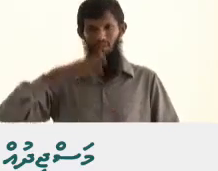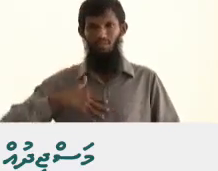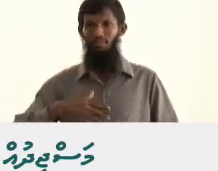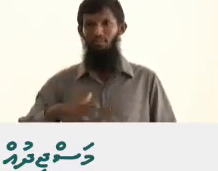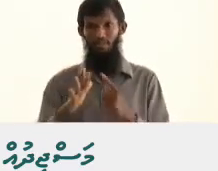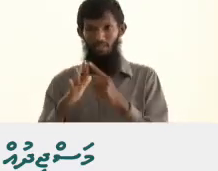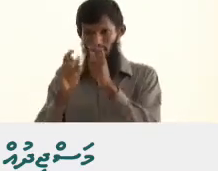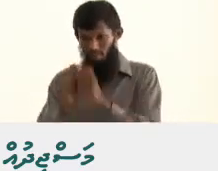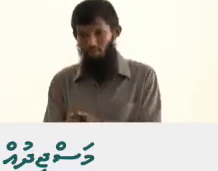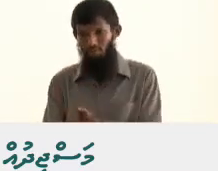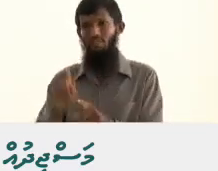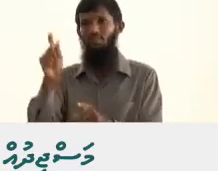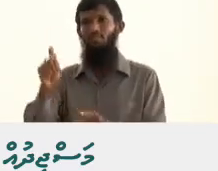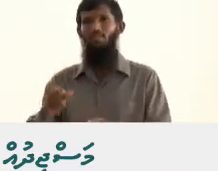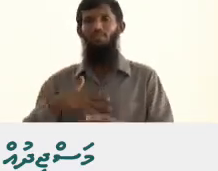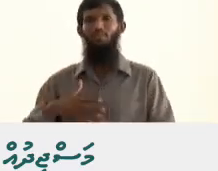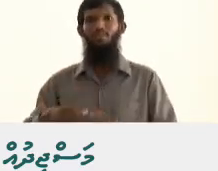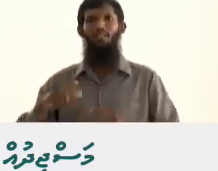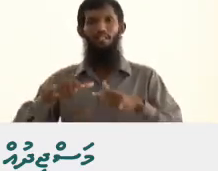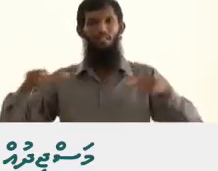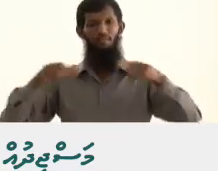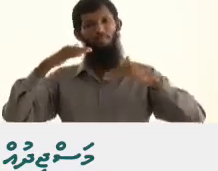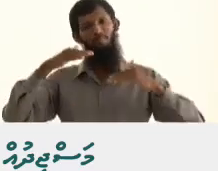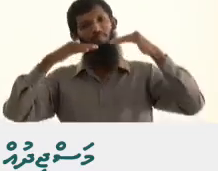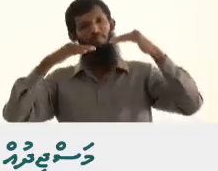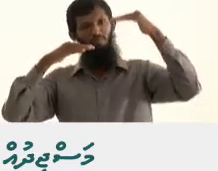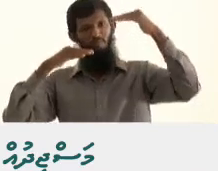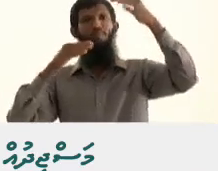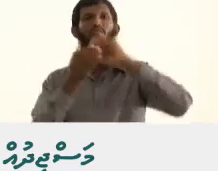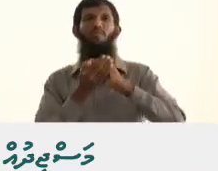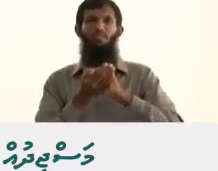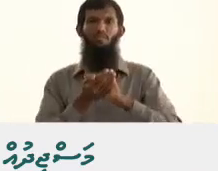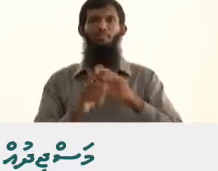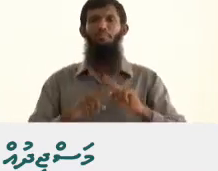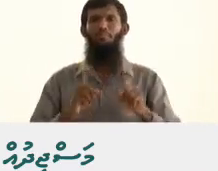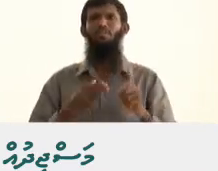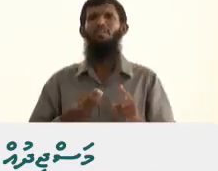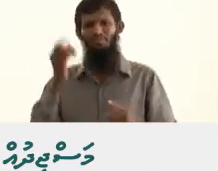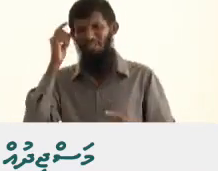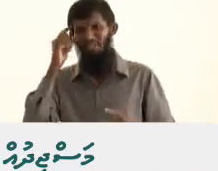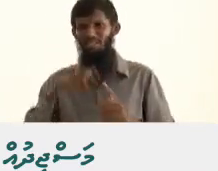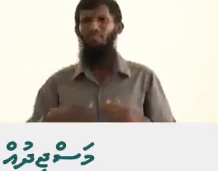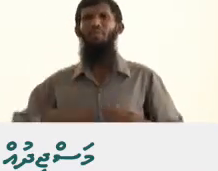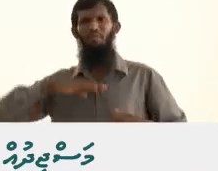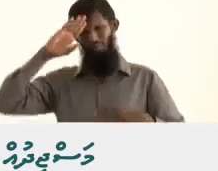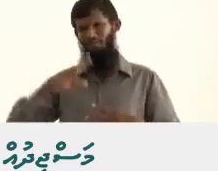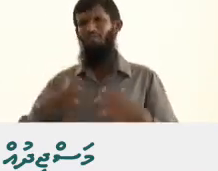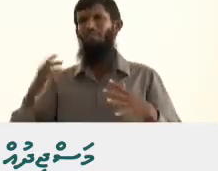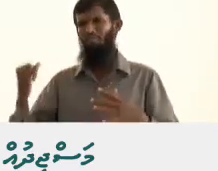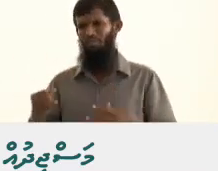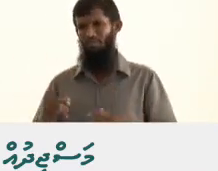gotuga bayyaki hamaykani musibatake gotuga medveri va kame nurangalu mihaka menuvi bayyennu